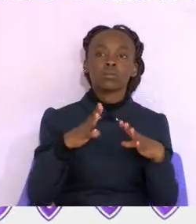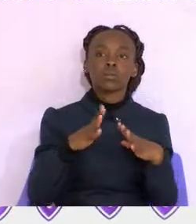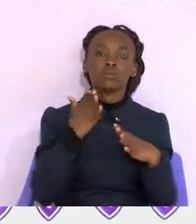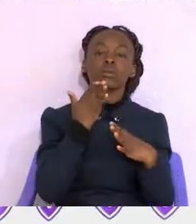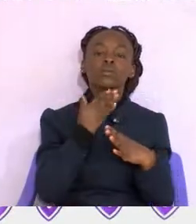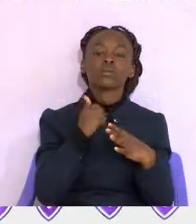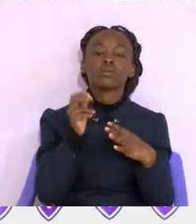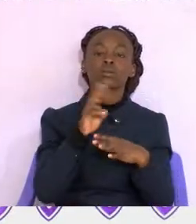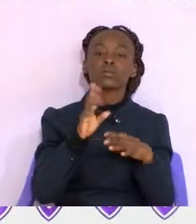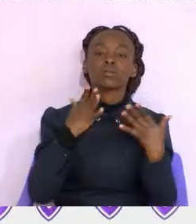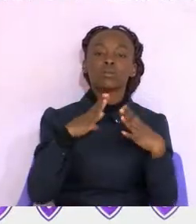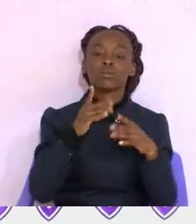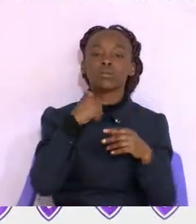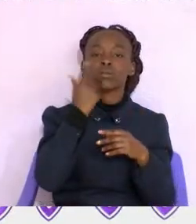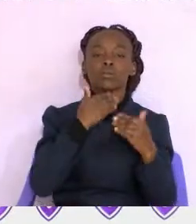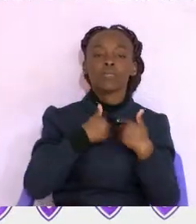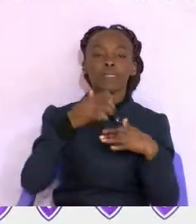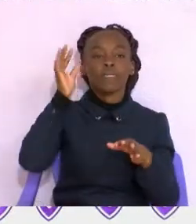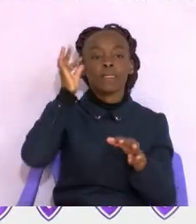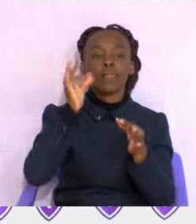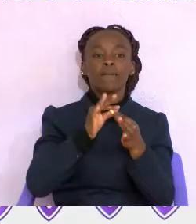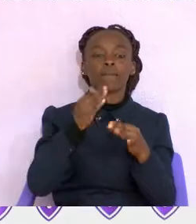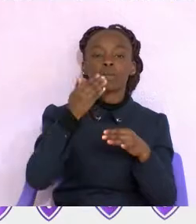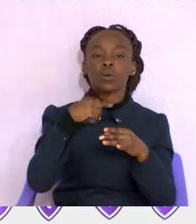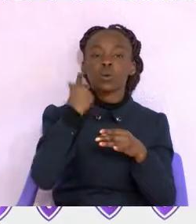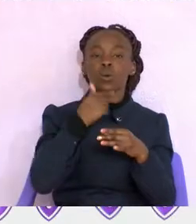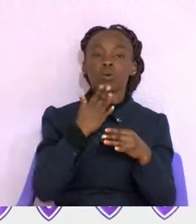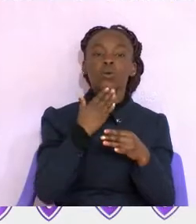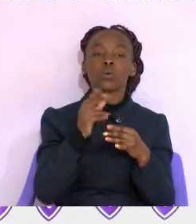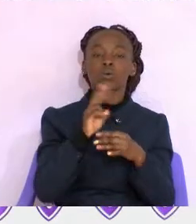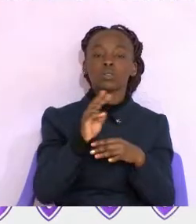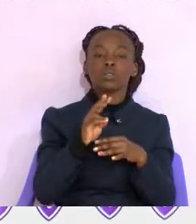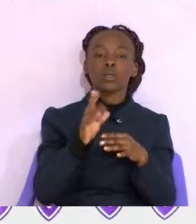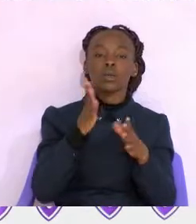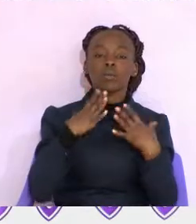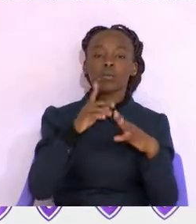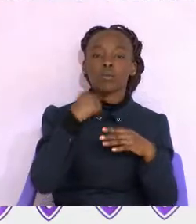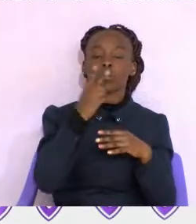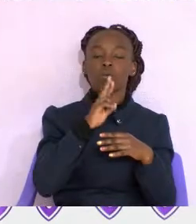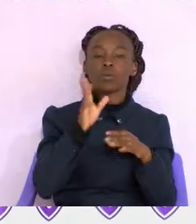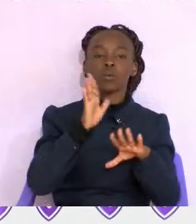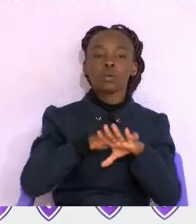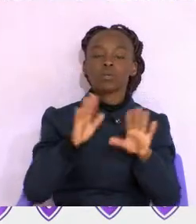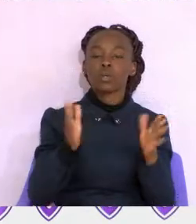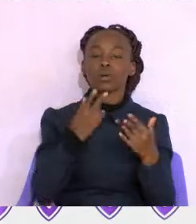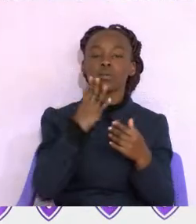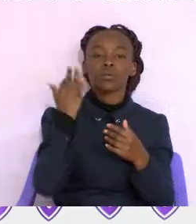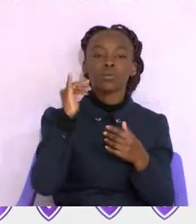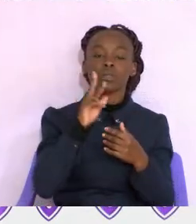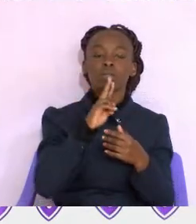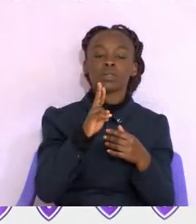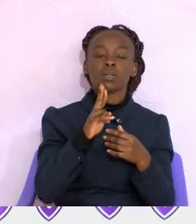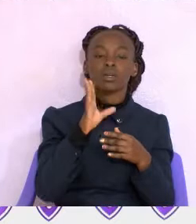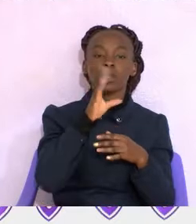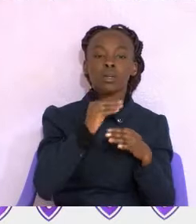wanatamani kuwaona watu wa imani, kuwaona wenye haki wanakaa namna gani katikati ya dhuruba. Wapendwa, watu wanatamani kukutana na